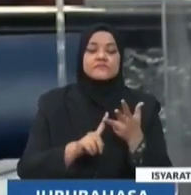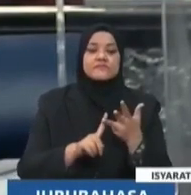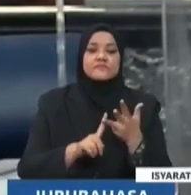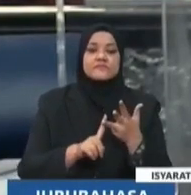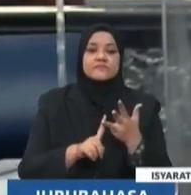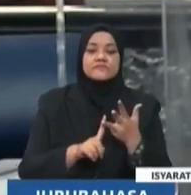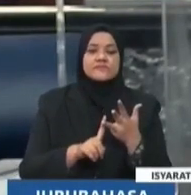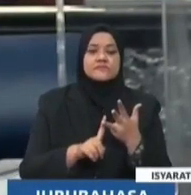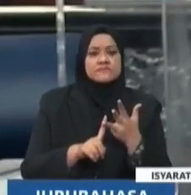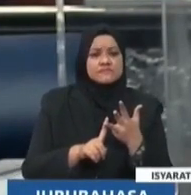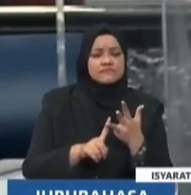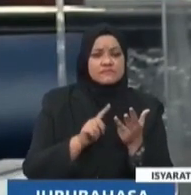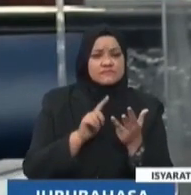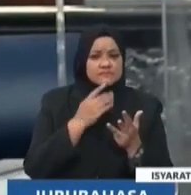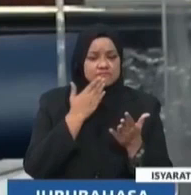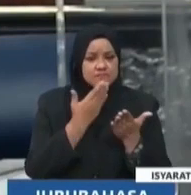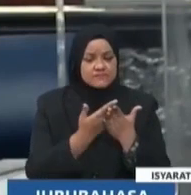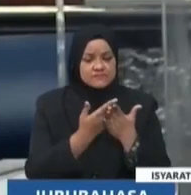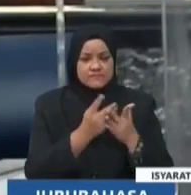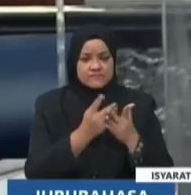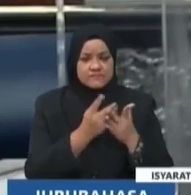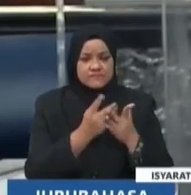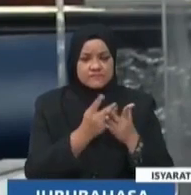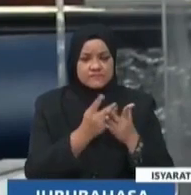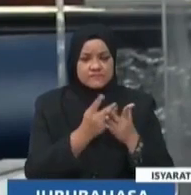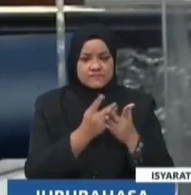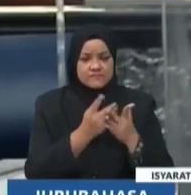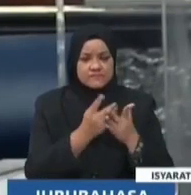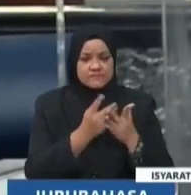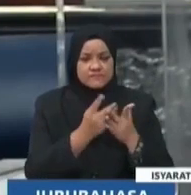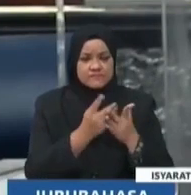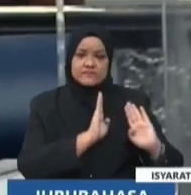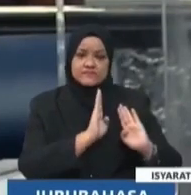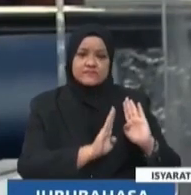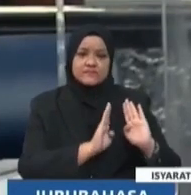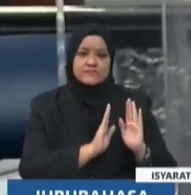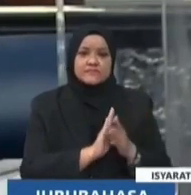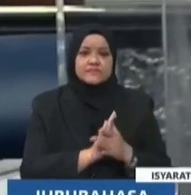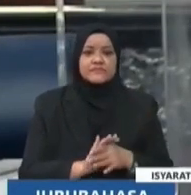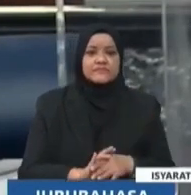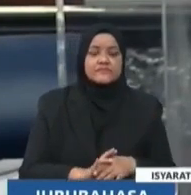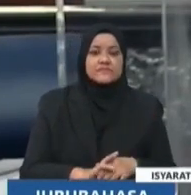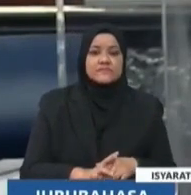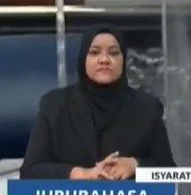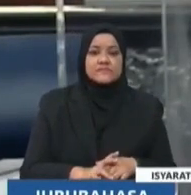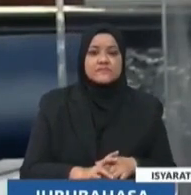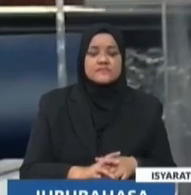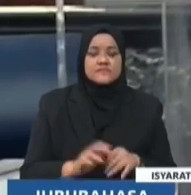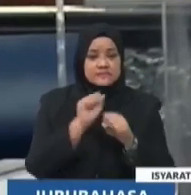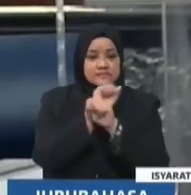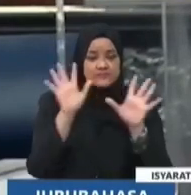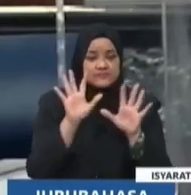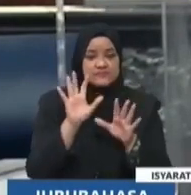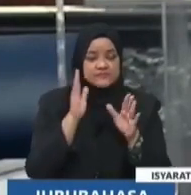tempat ketertiban dan juga ke Tata sutetasu silakan adalah